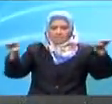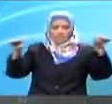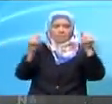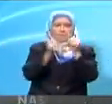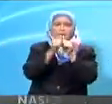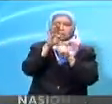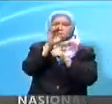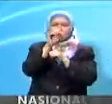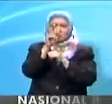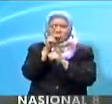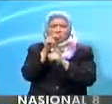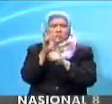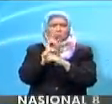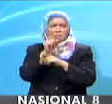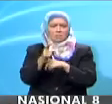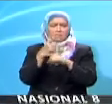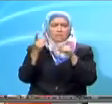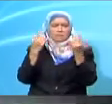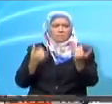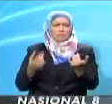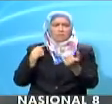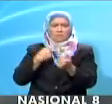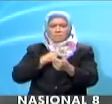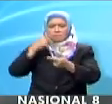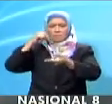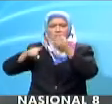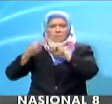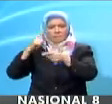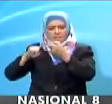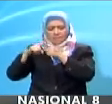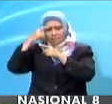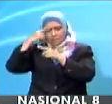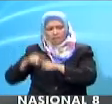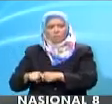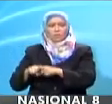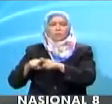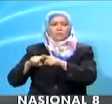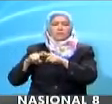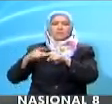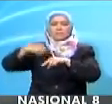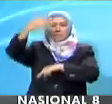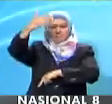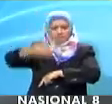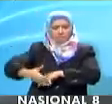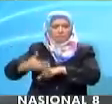So kita tengah sekarang ni tengah sibuk cari partner for Jorge Pereira Diaz up front because Lucho nak retire.